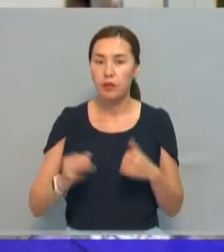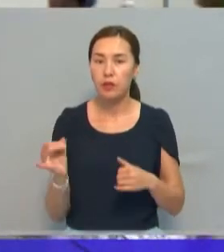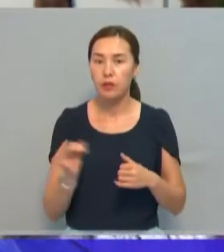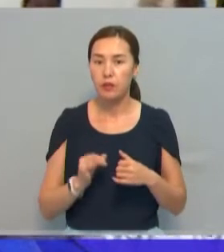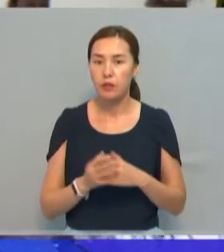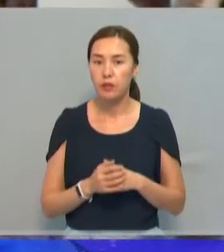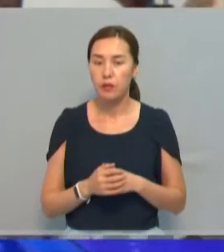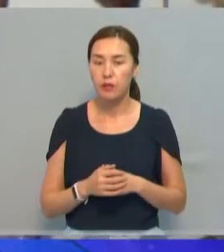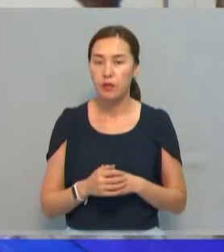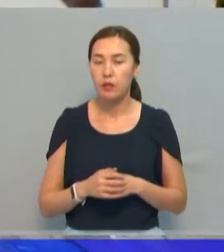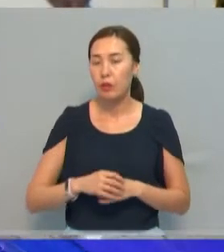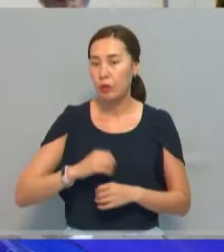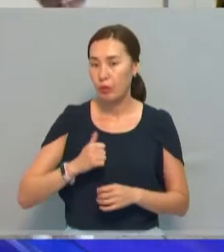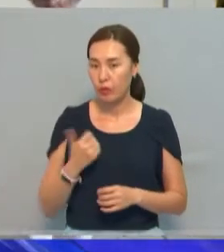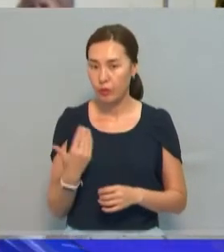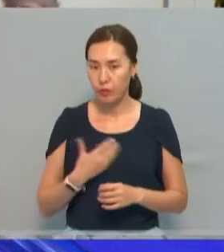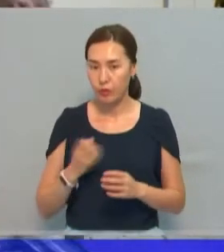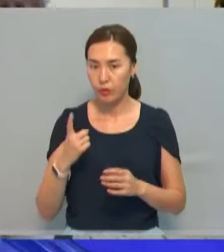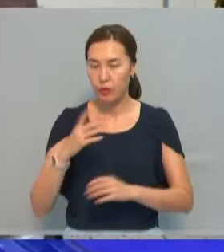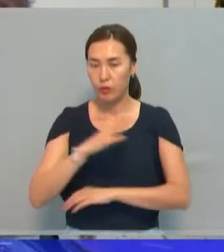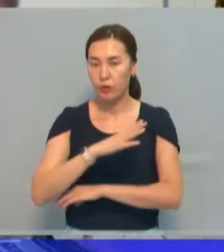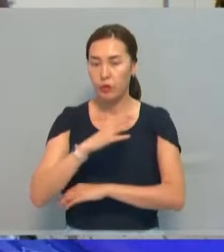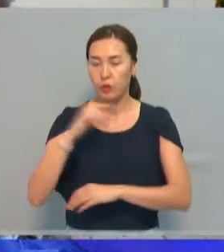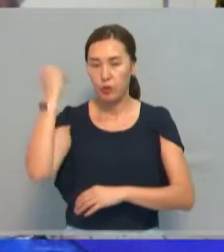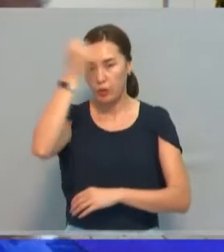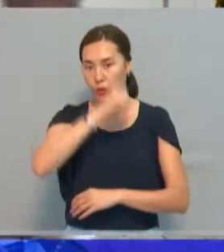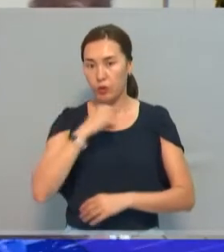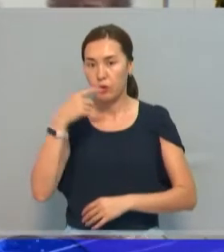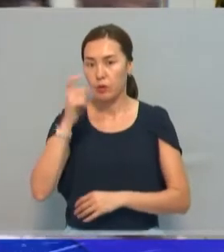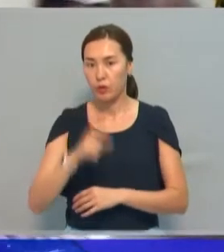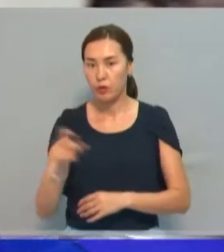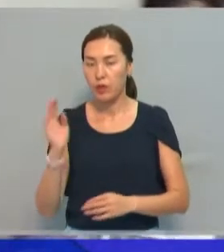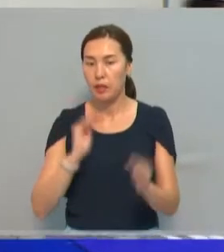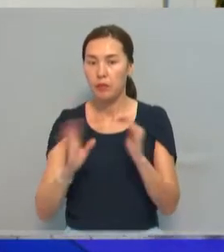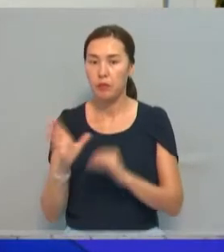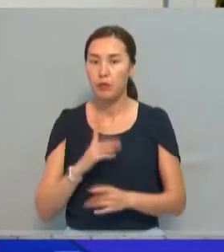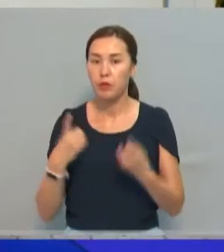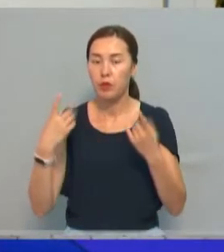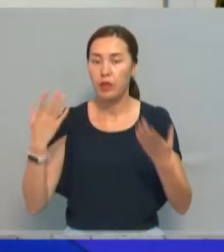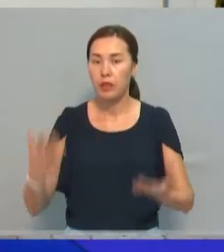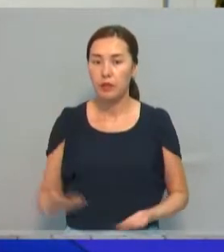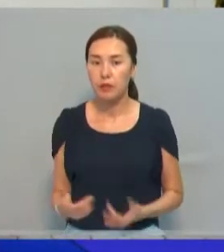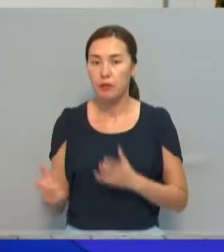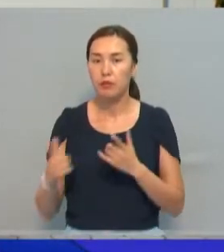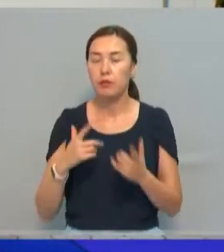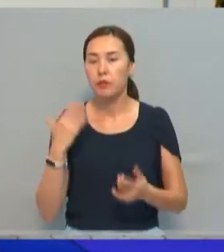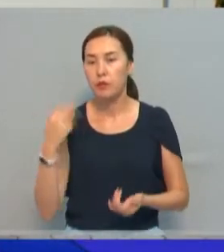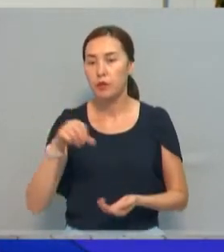де сыныптастар мені 11 жыл ішінде менен тұлға ретінде қалыптастырып, үлкен өмірге